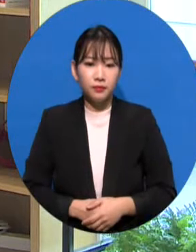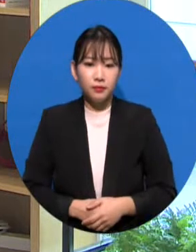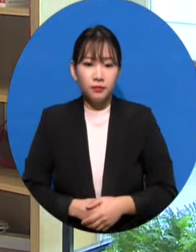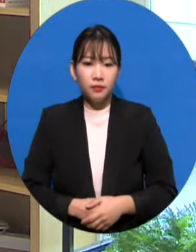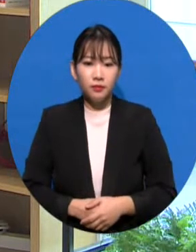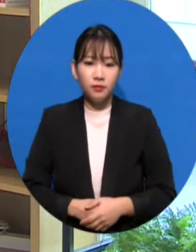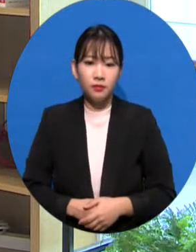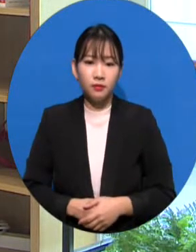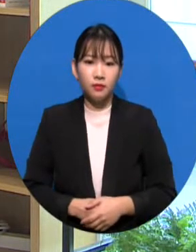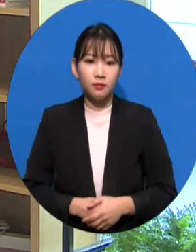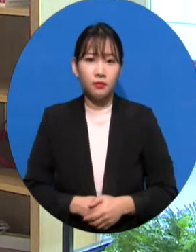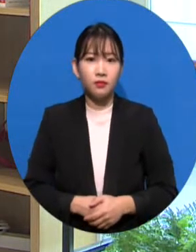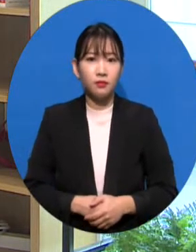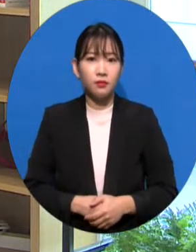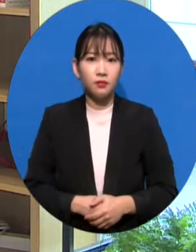황지우 시인이